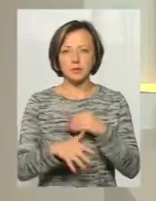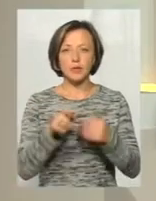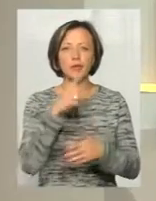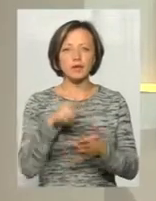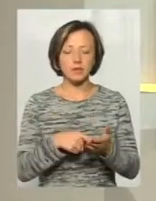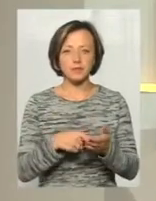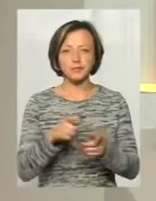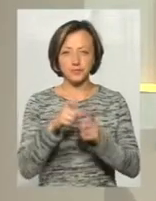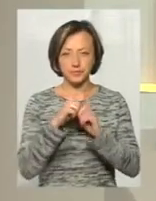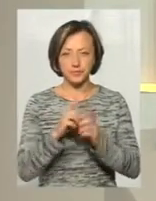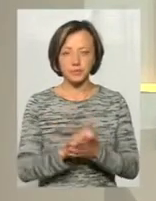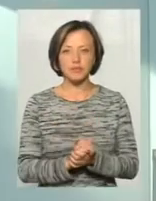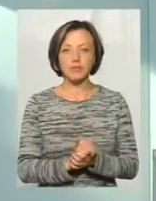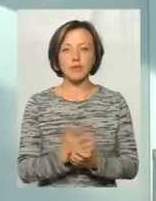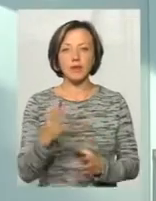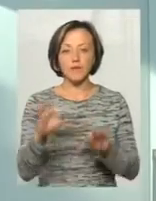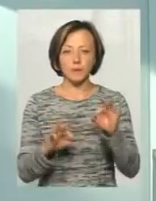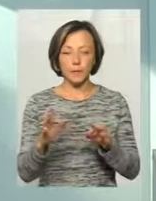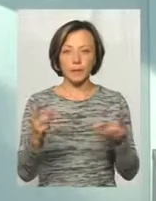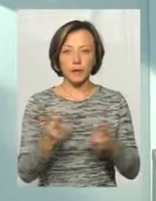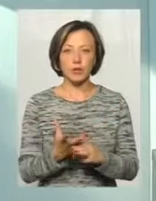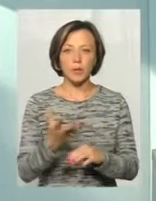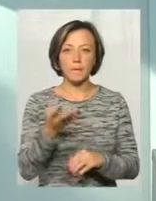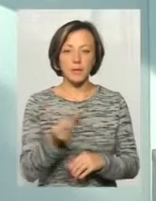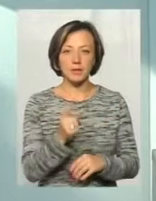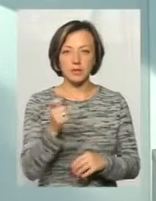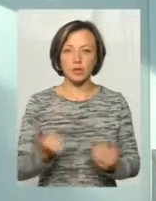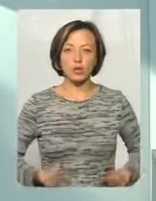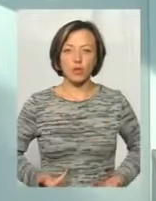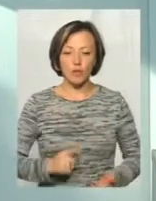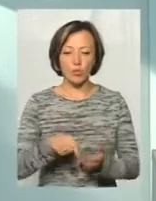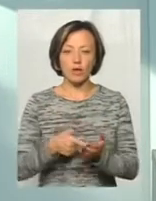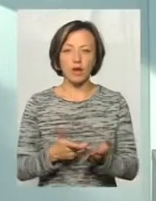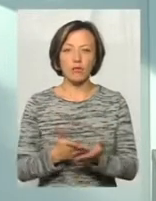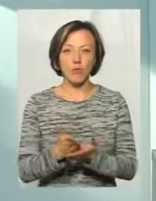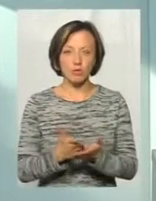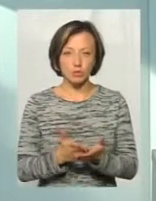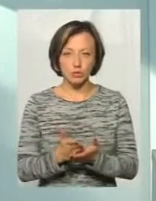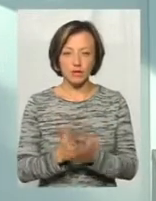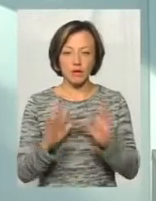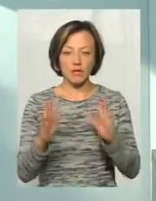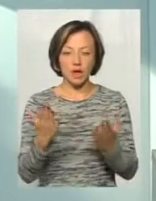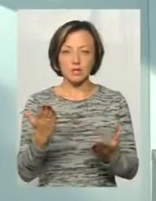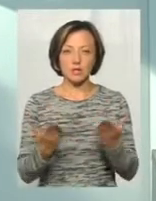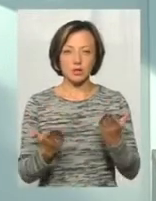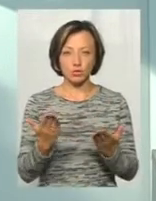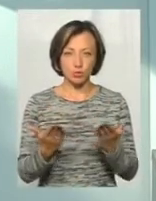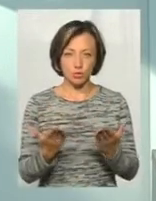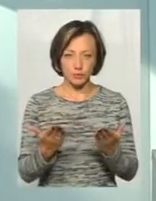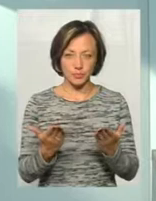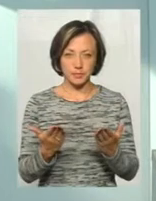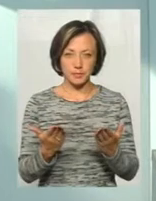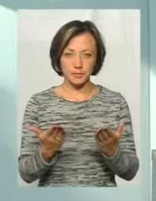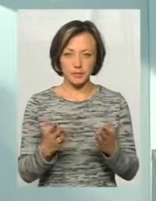дякуємо, слухаємо відповідь. Який відсоток необхідно сплачувати за житлово-комунальні послуги у разі, якщо